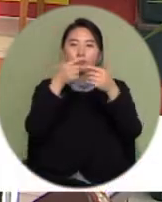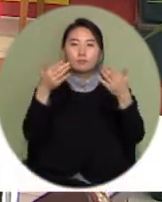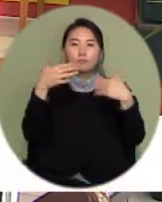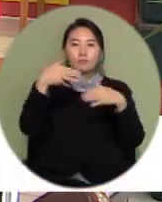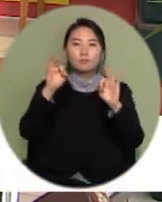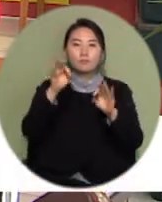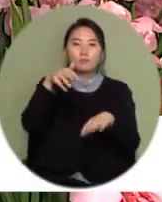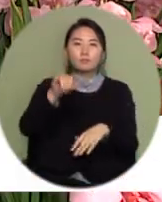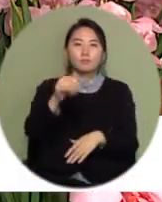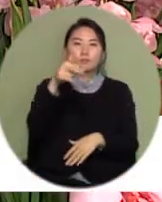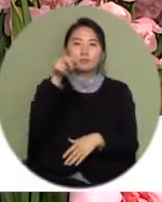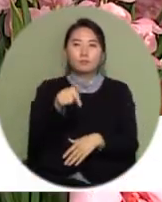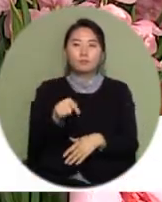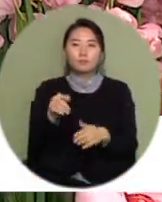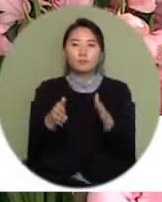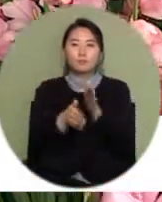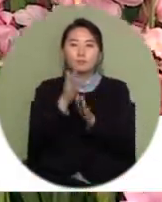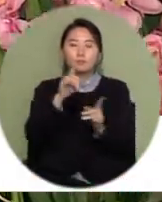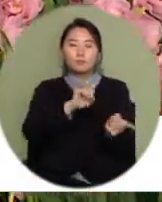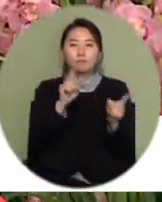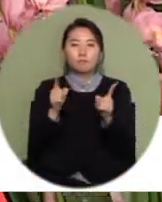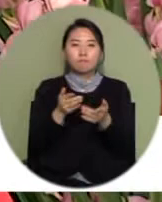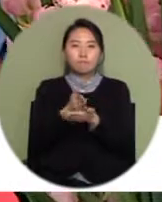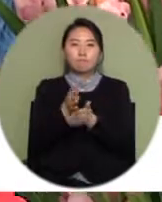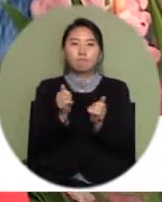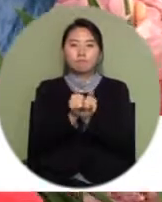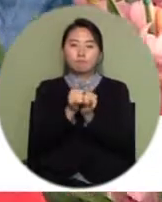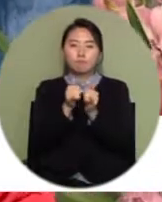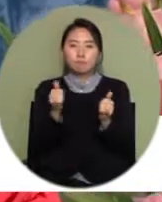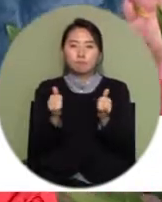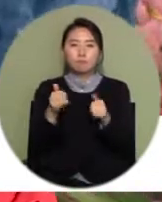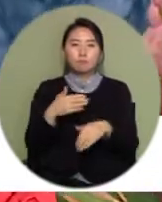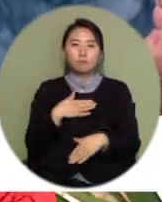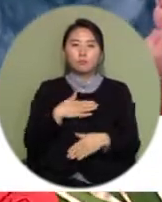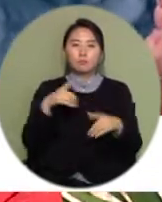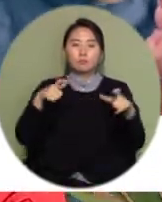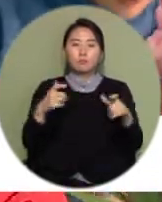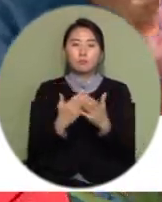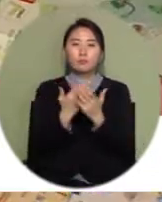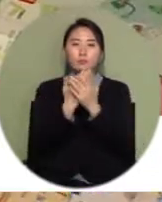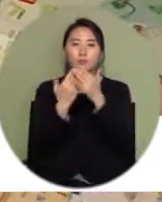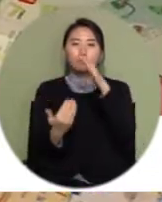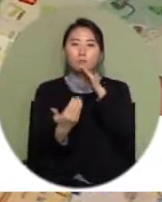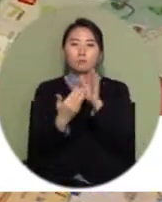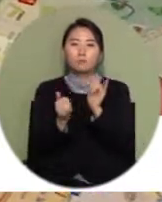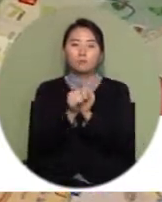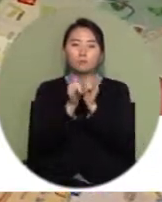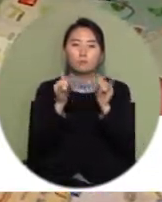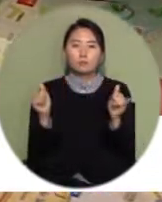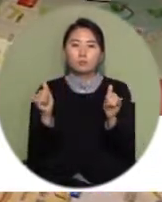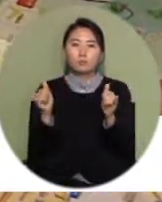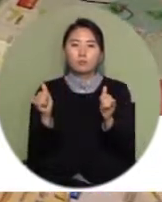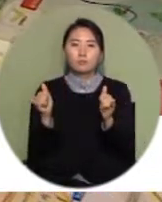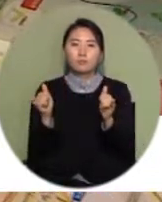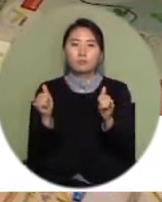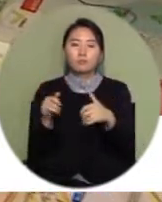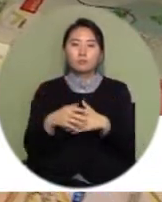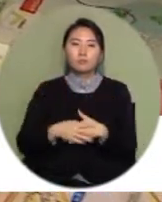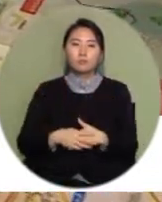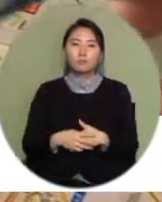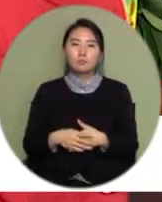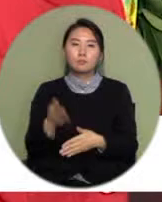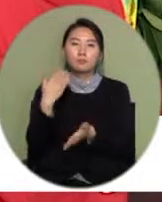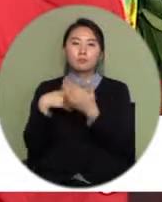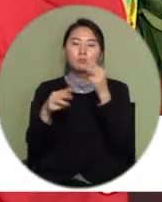김진수 후 보낸 도시재생 전문가라는 점을 내세워 자신이 지역개발을 이뤄낼 적임자 임을 자처하고 있습니다